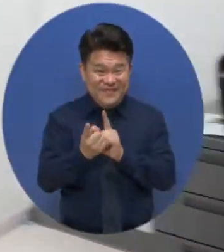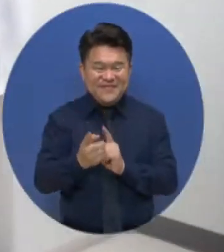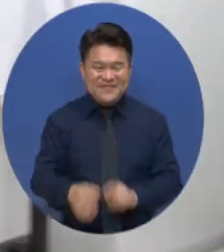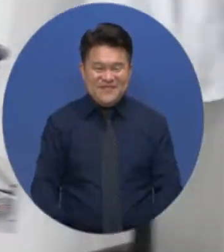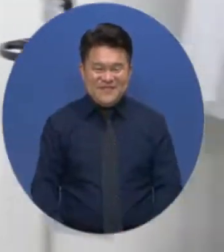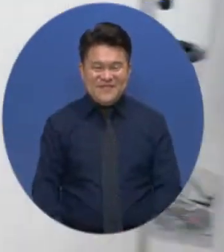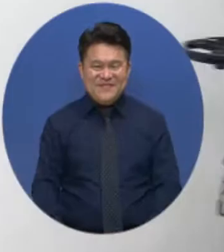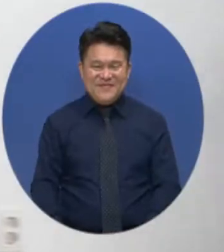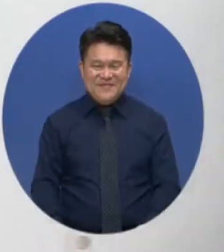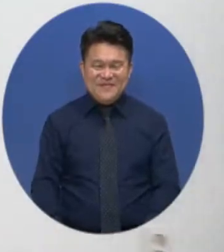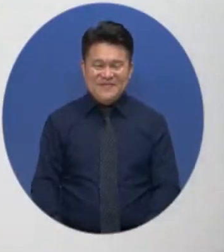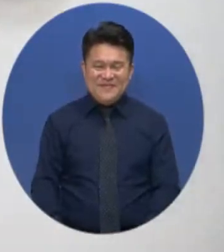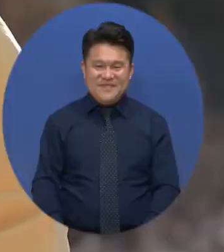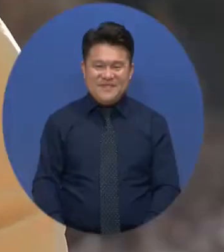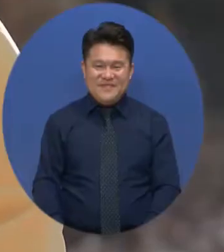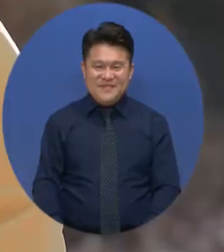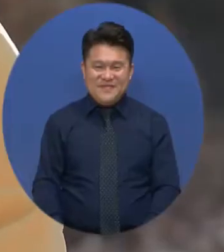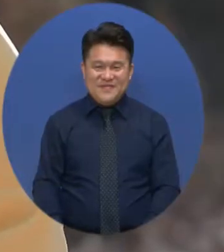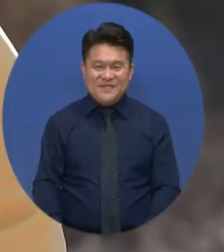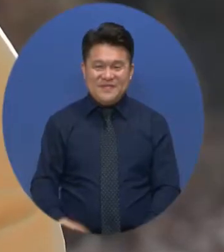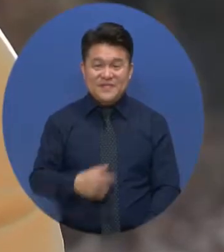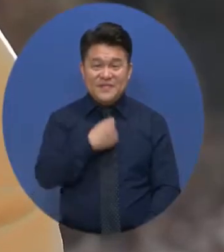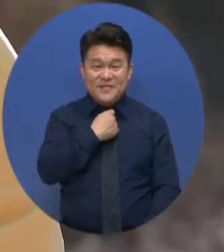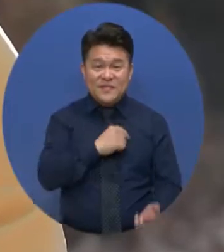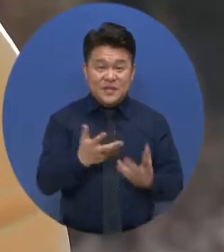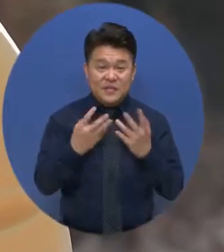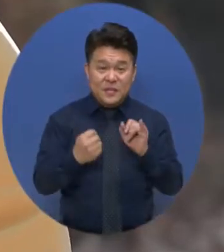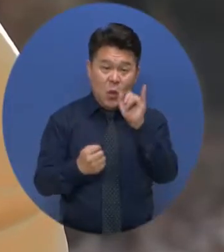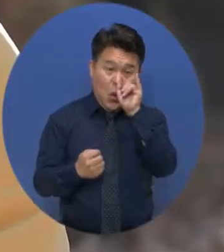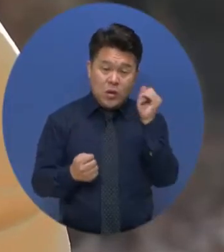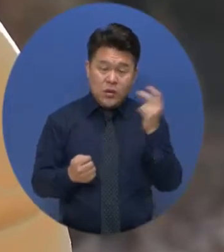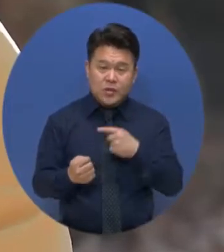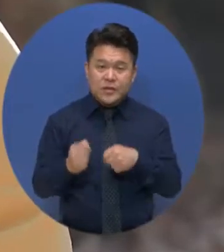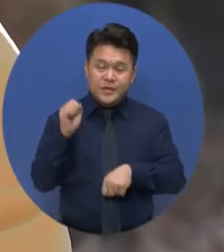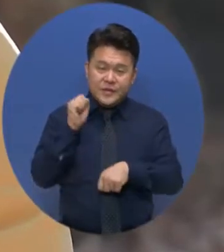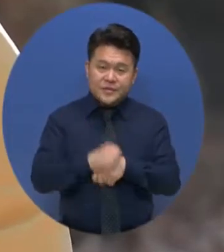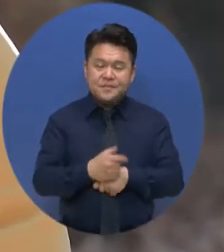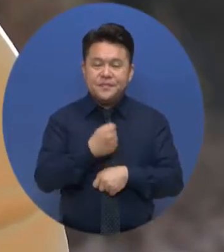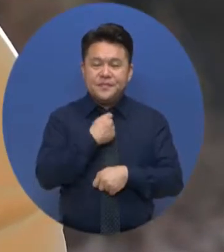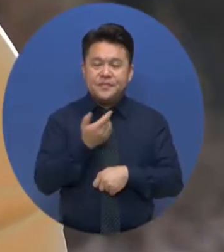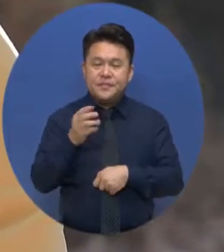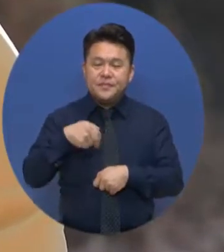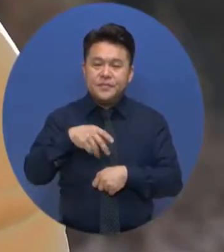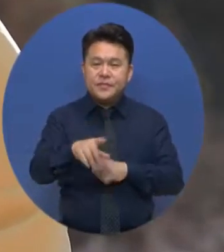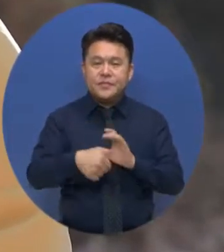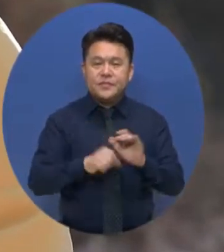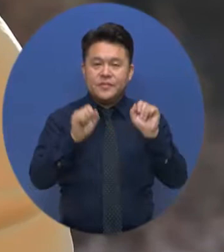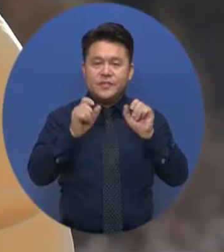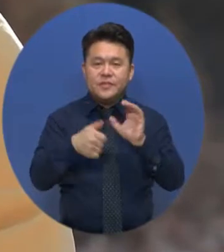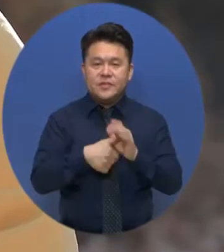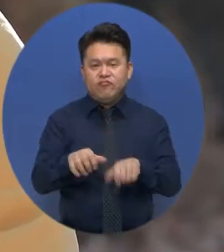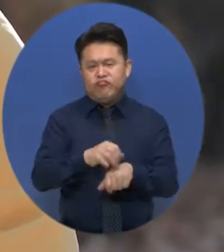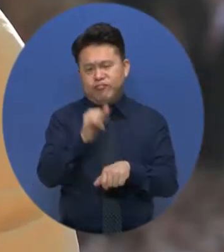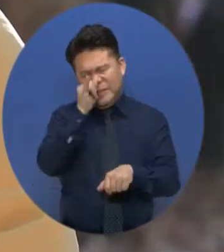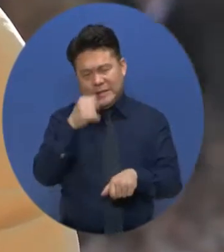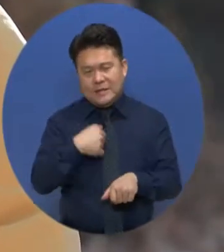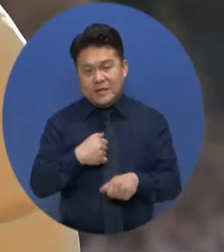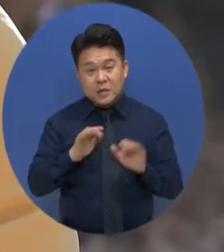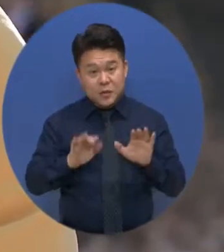네, 감사합니다. 하고 싶은 것도 많고 더 잘하고 싶은데 걸을 때랑 운동할 때 좀 불편함이